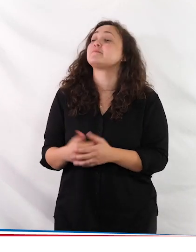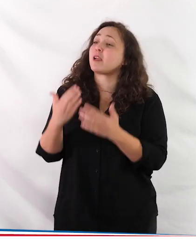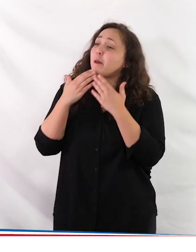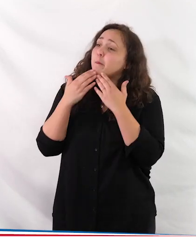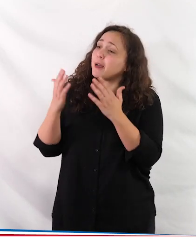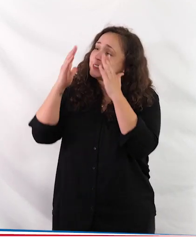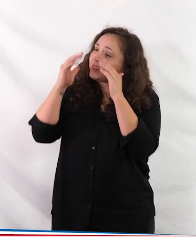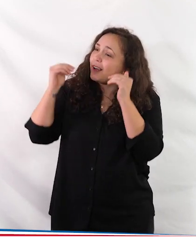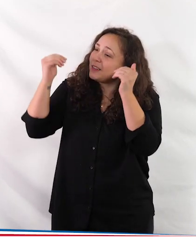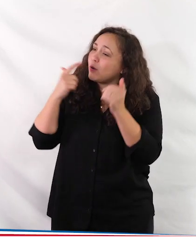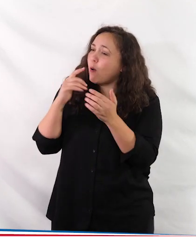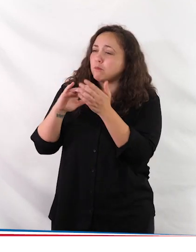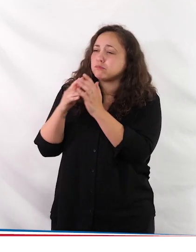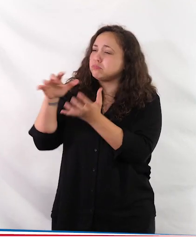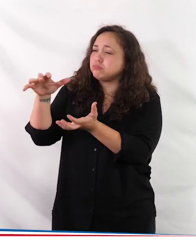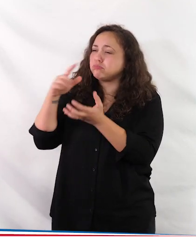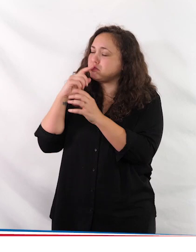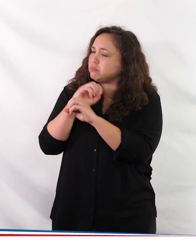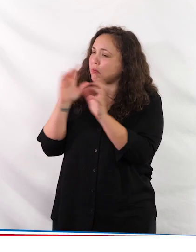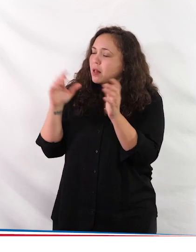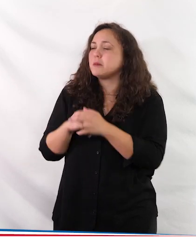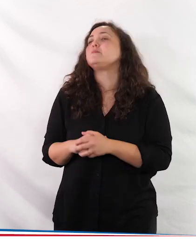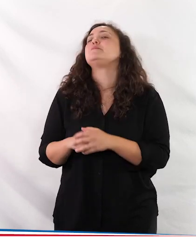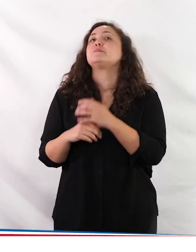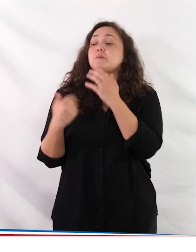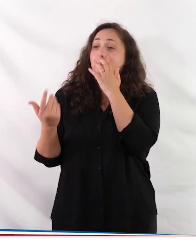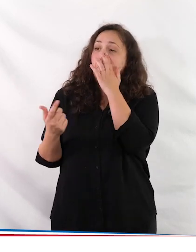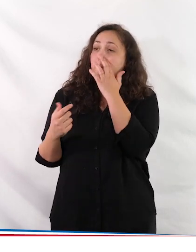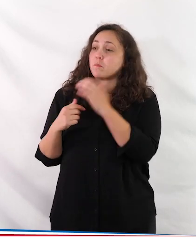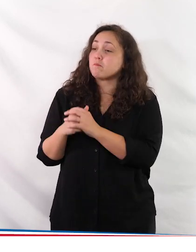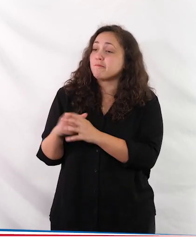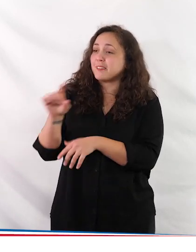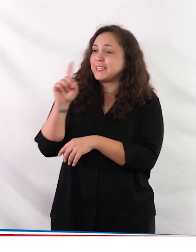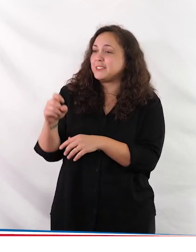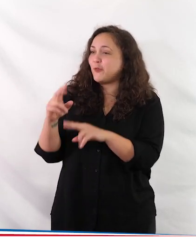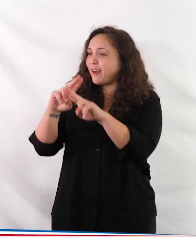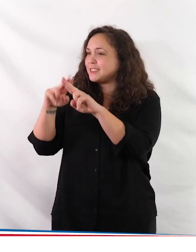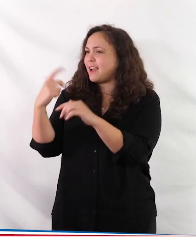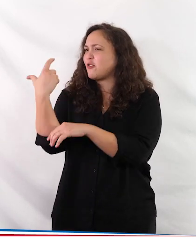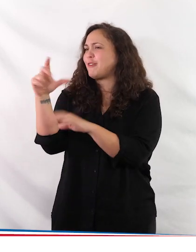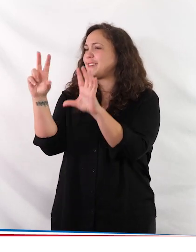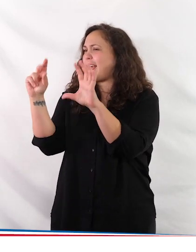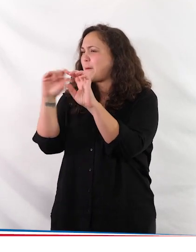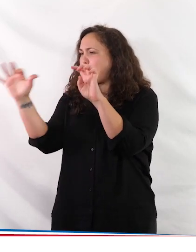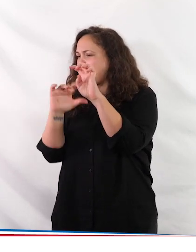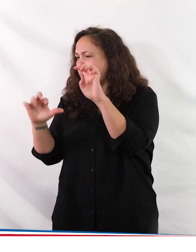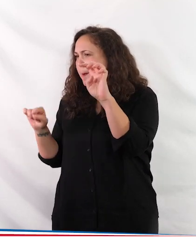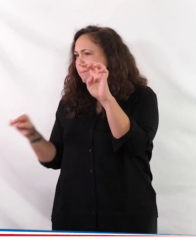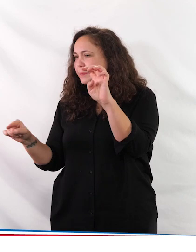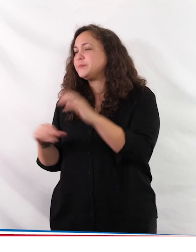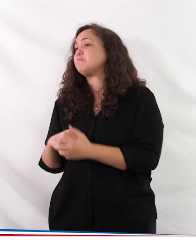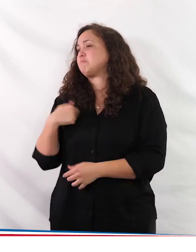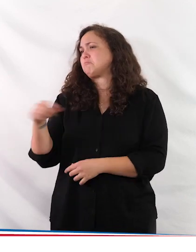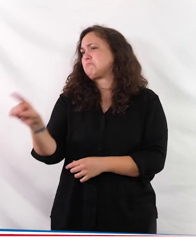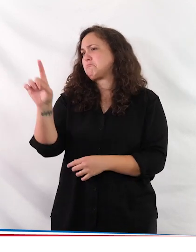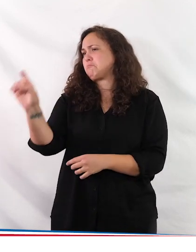nous est compté. Merci Anne Hidalgo en tout cas pour toute cette clarté. On va passer à notre question hashtag en 280